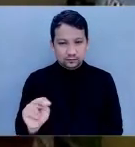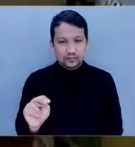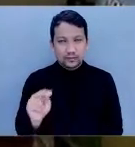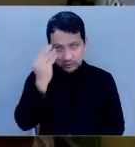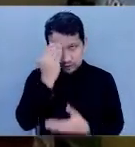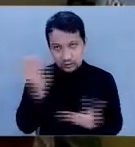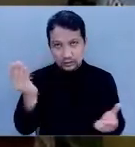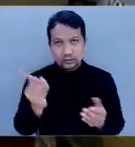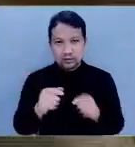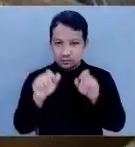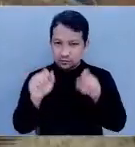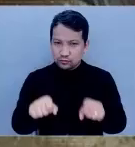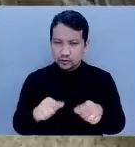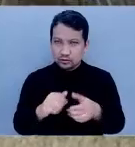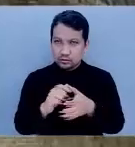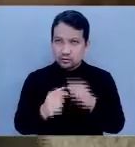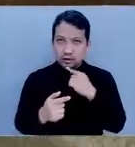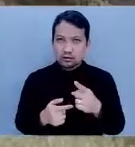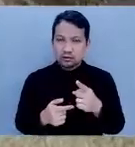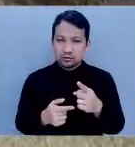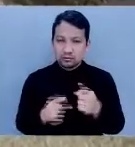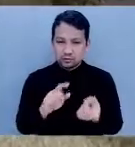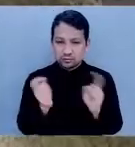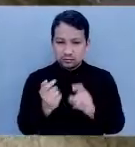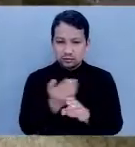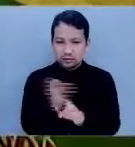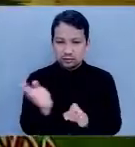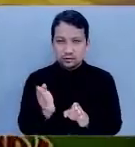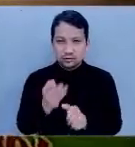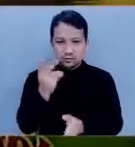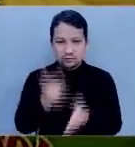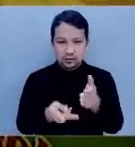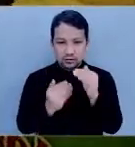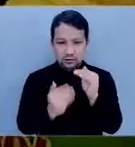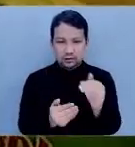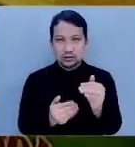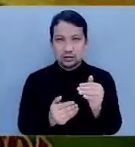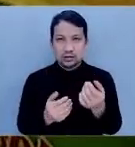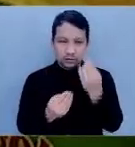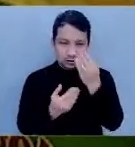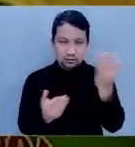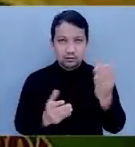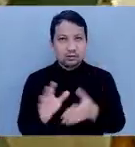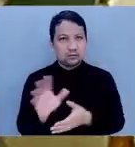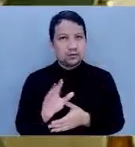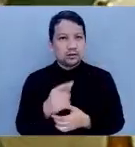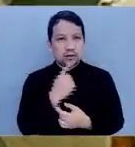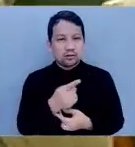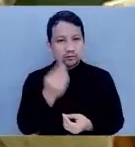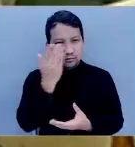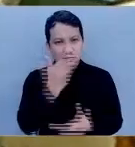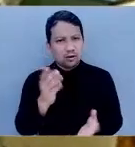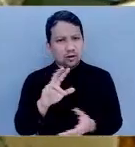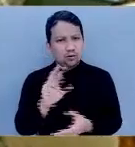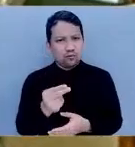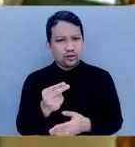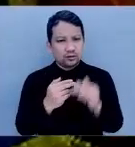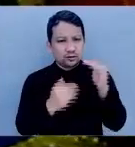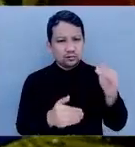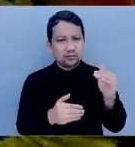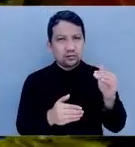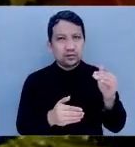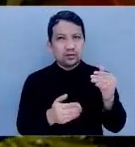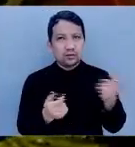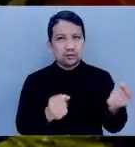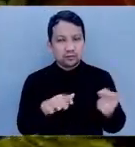iba pang pwedeng hakbang bilang alternatibo sa price cap Sa ngayon hindi pa masabi kung hanggang kailan nito ipatutupad